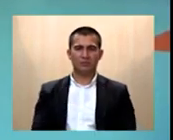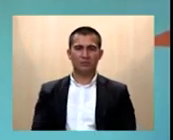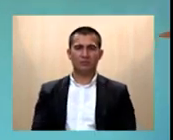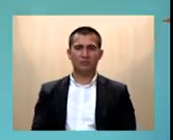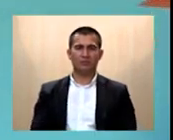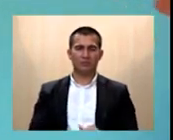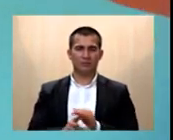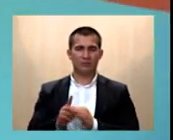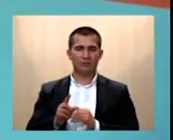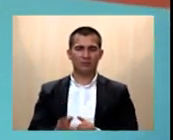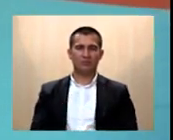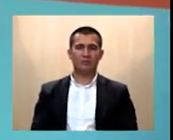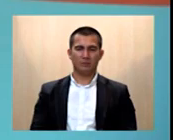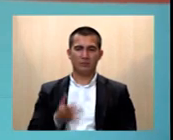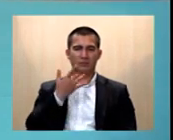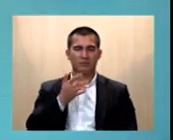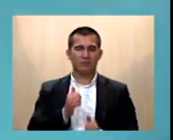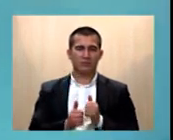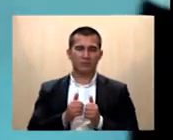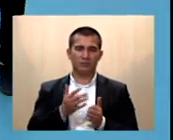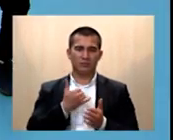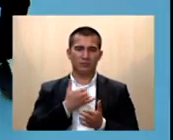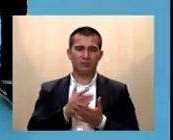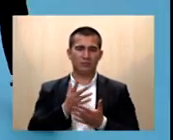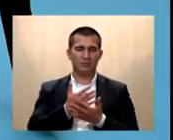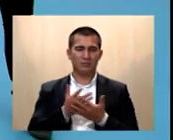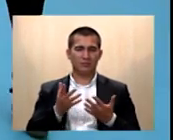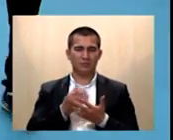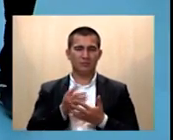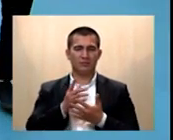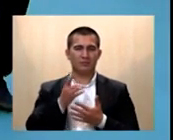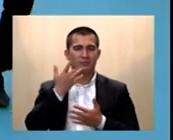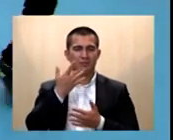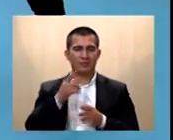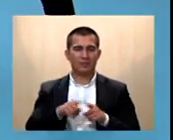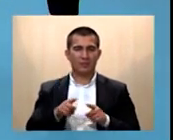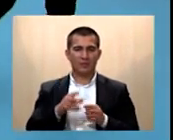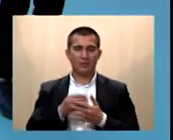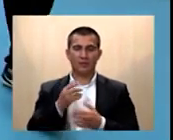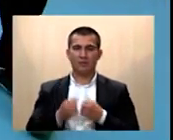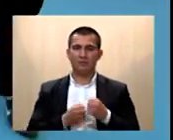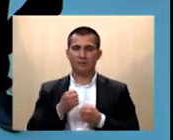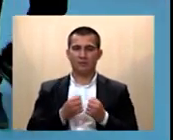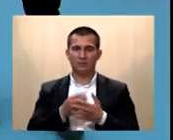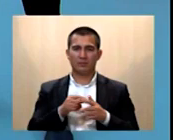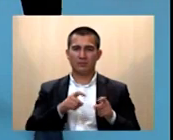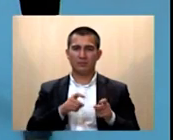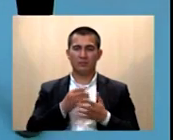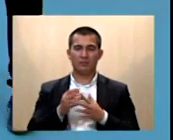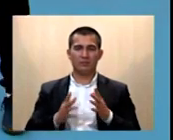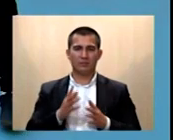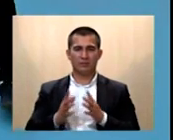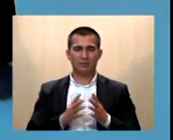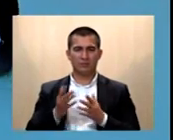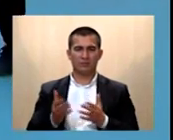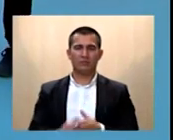Demak, boshladik. Har doimdek an'anaviy holatimiz shundan iboratki, yugurish mashqlardan boshlaymiz